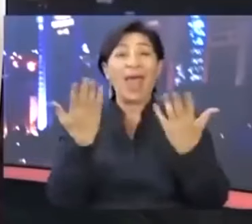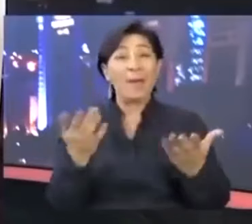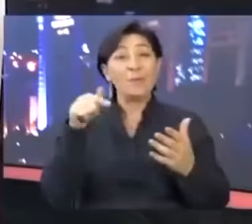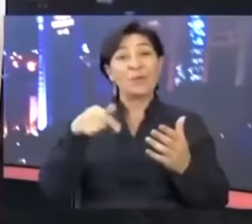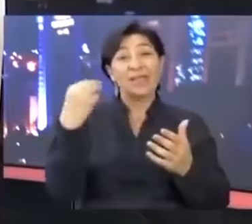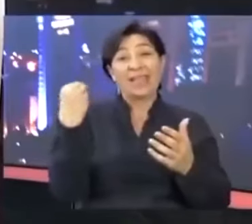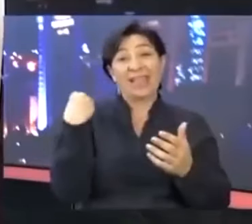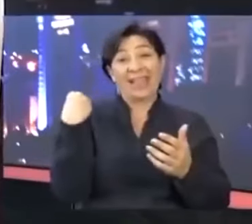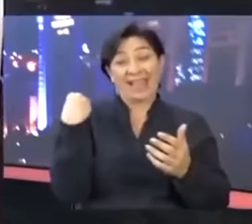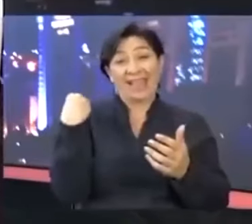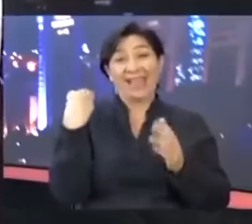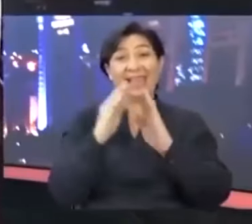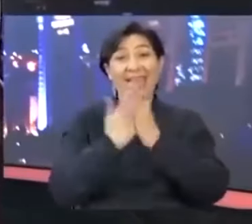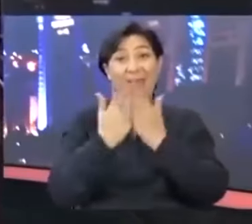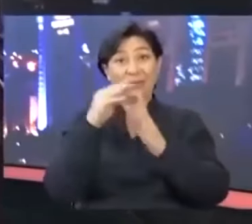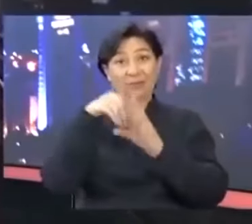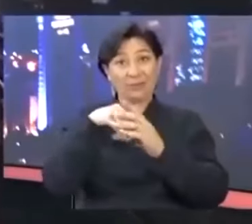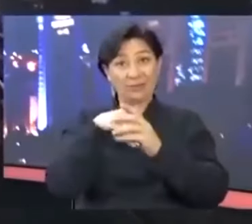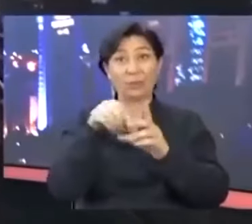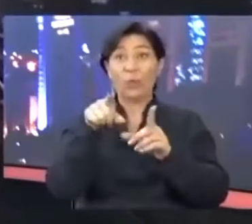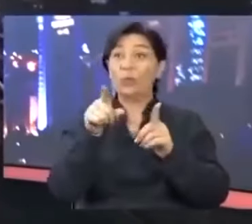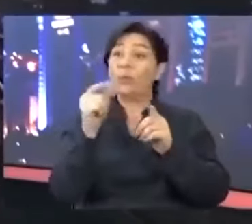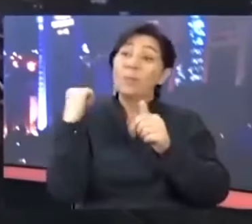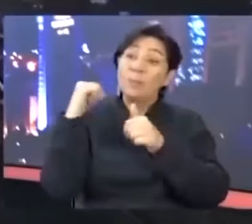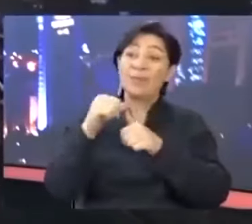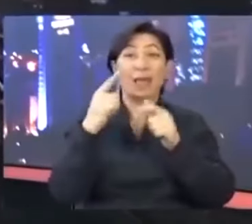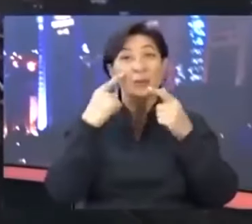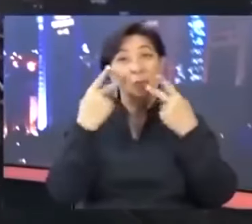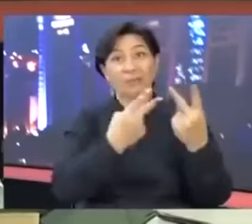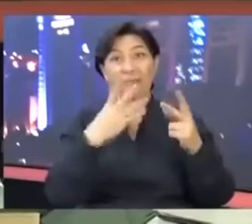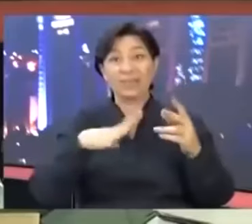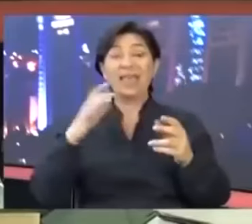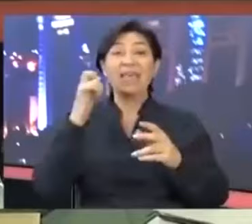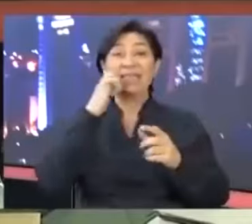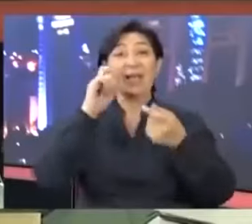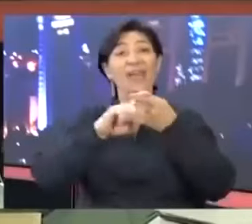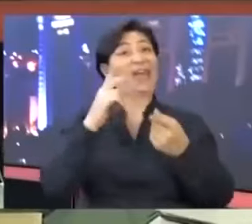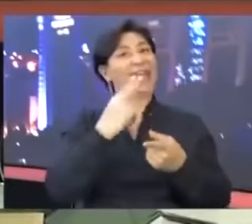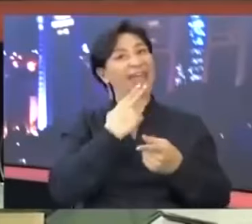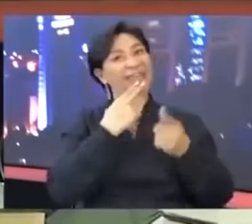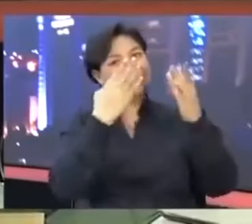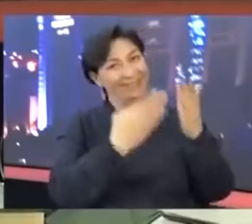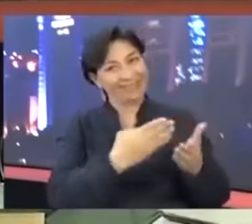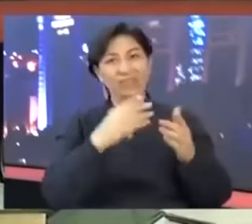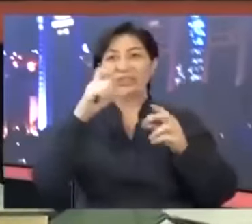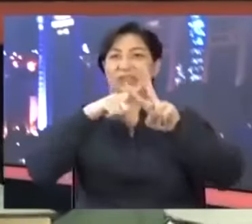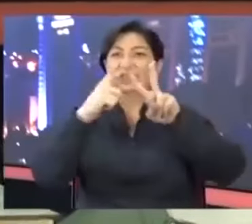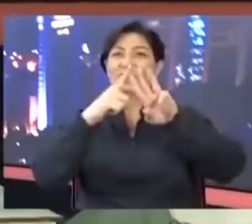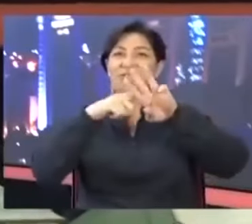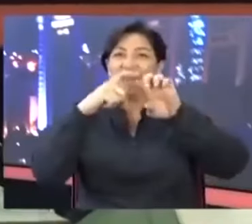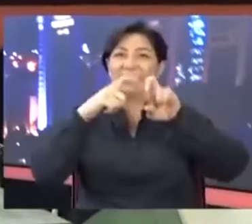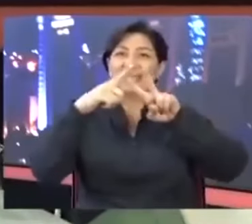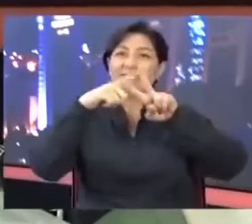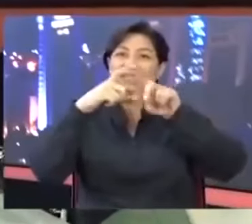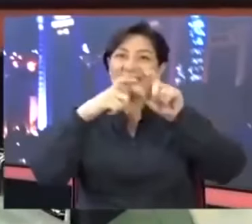yeni e kitabınız için onu bir kez daha göstermek istiyorum İslam ve kadın Caner Taslaman ve değerli